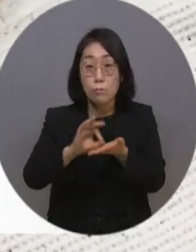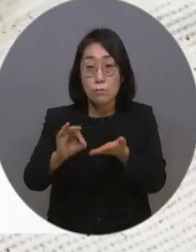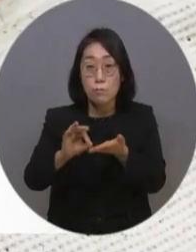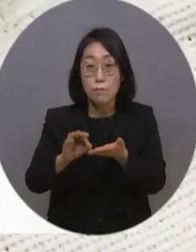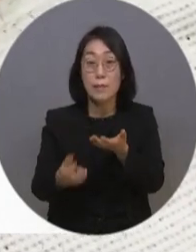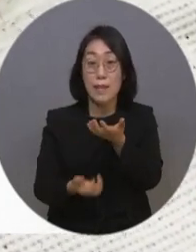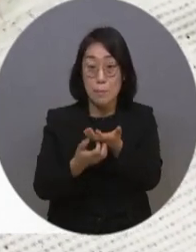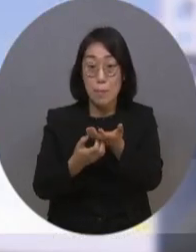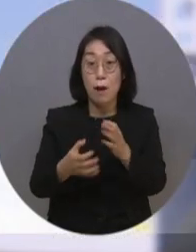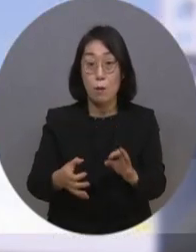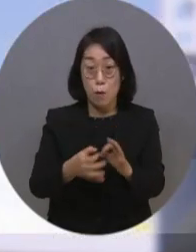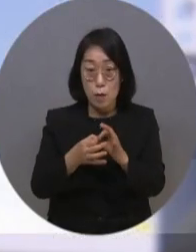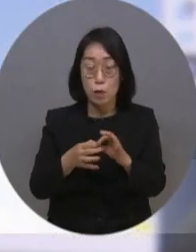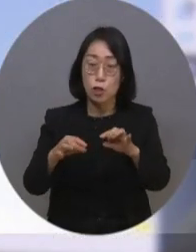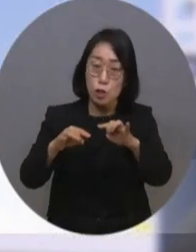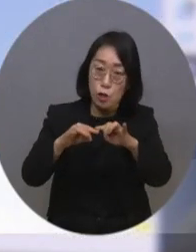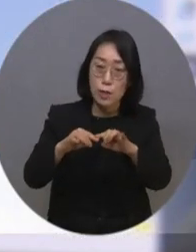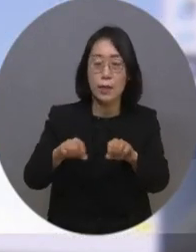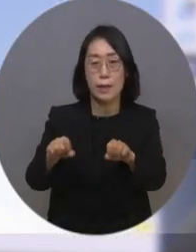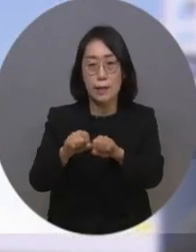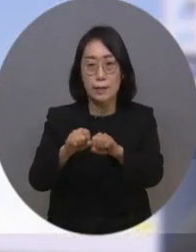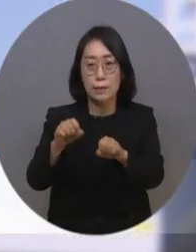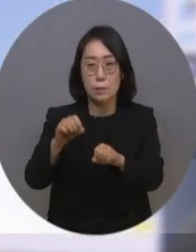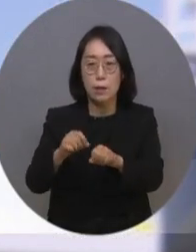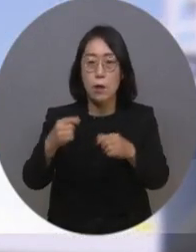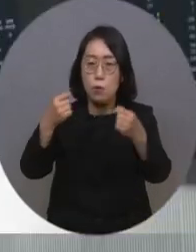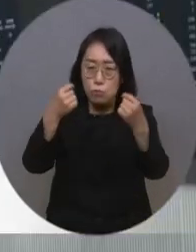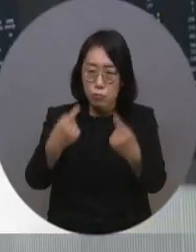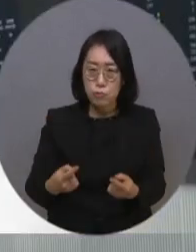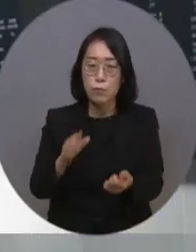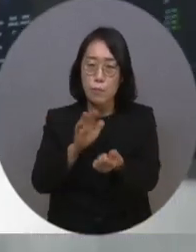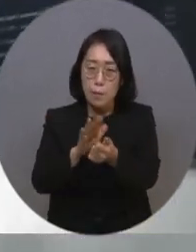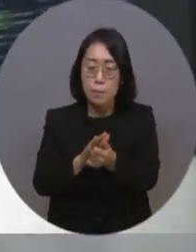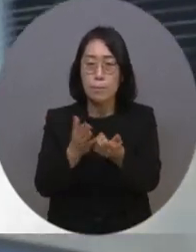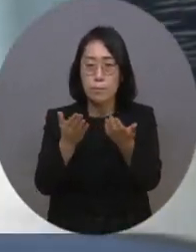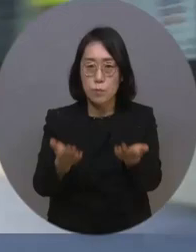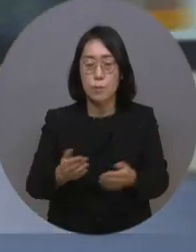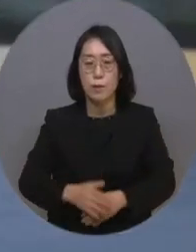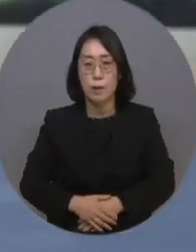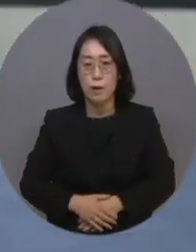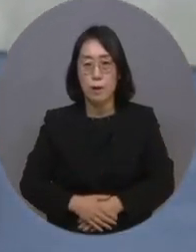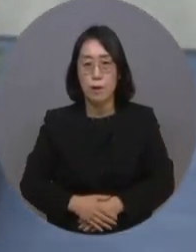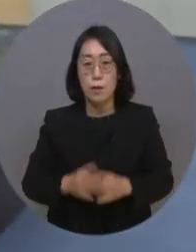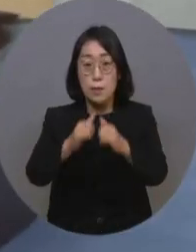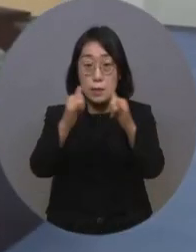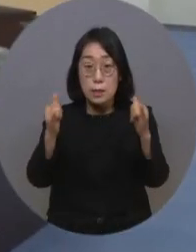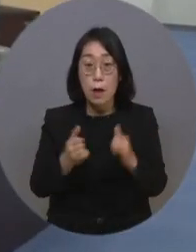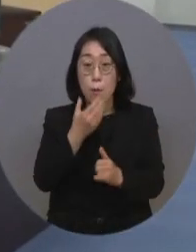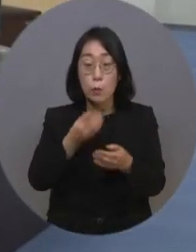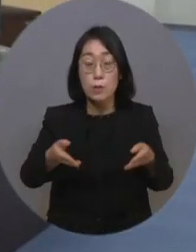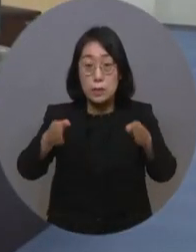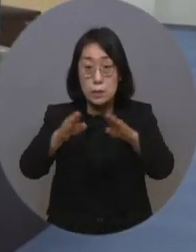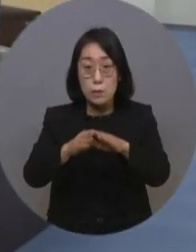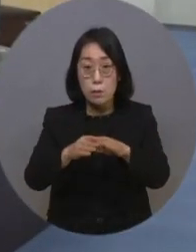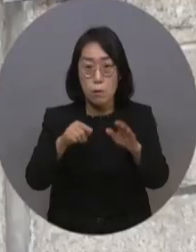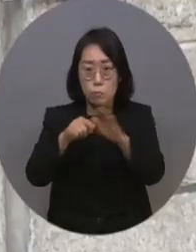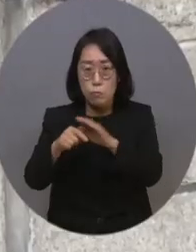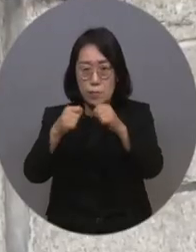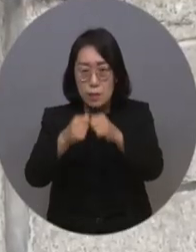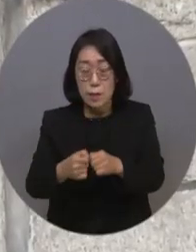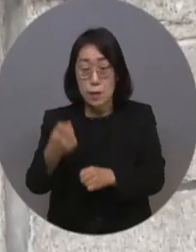완화조치를 지행한다고 지난 18일 밝혔습니다 사회복지시설에 적용하는 공공요금을 점검한 결과